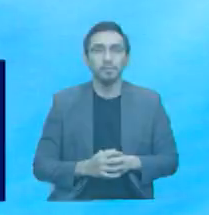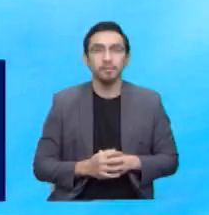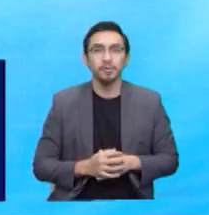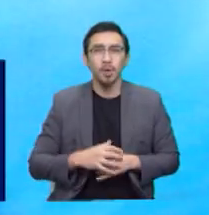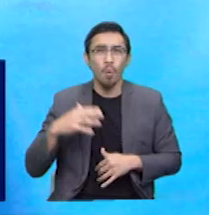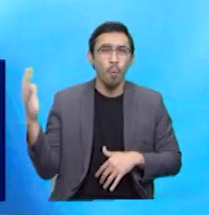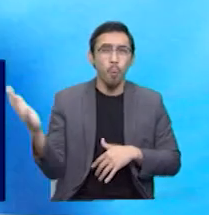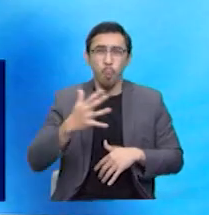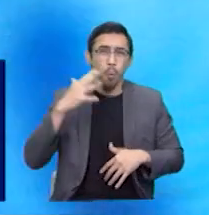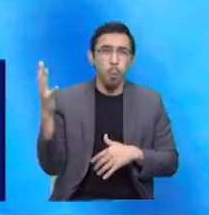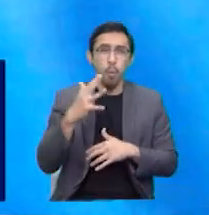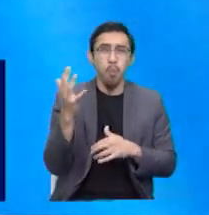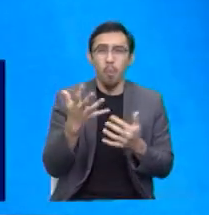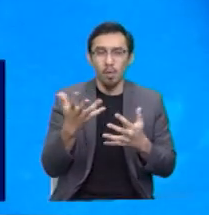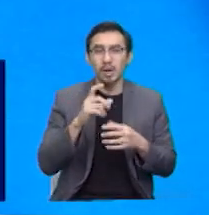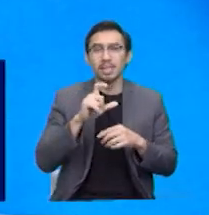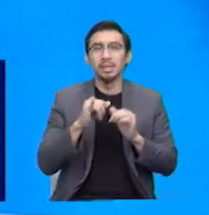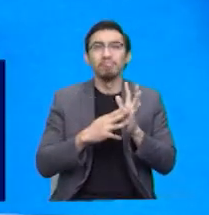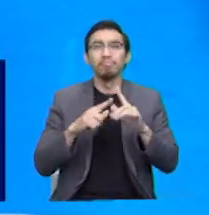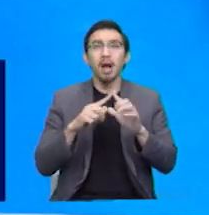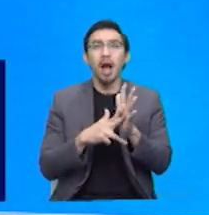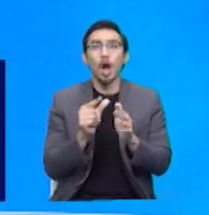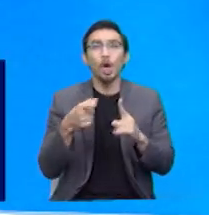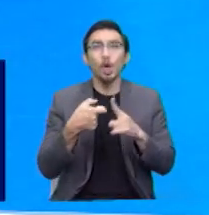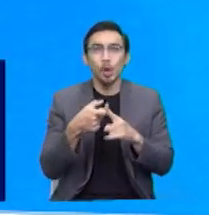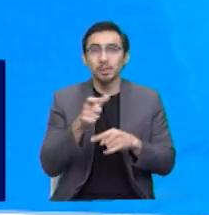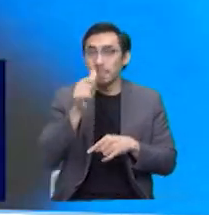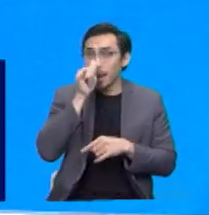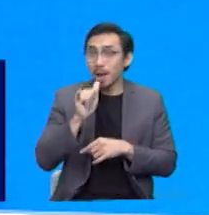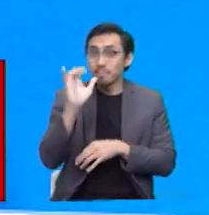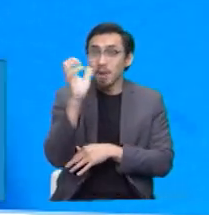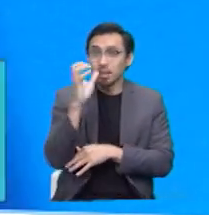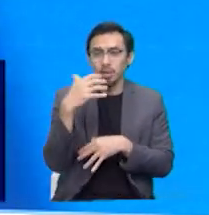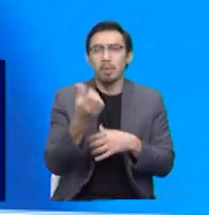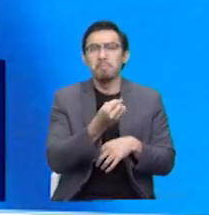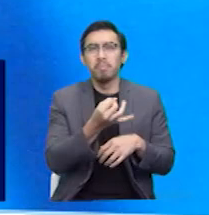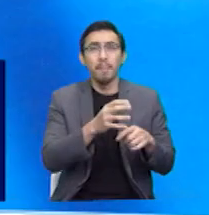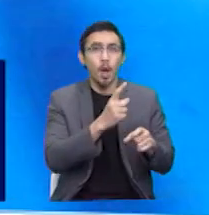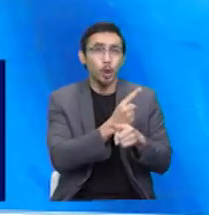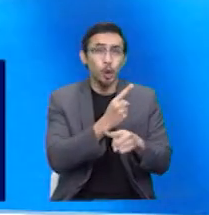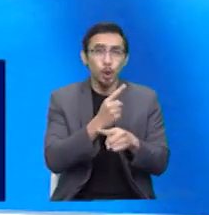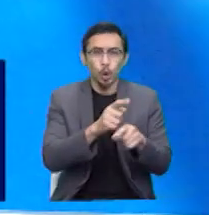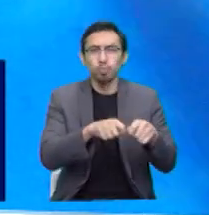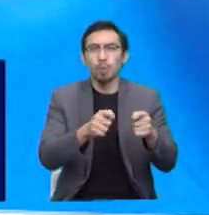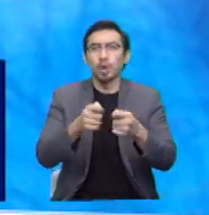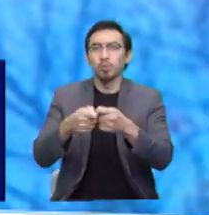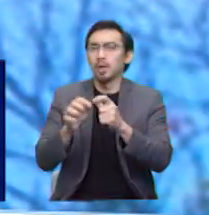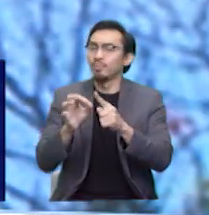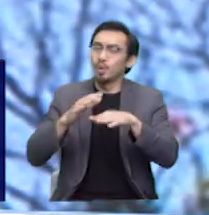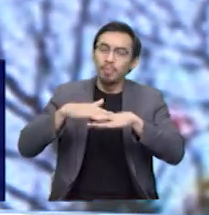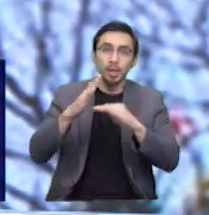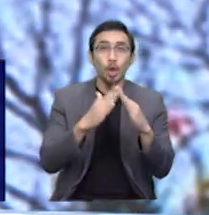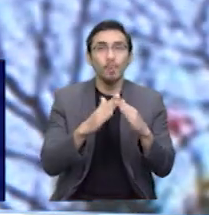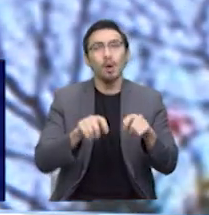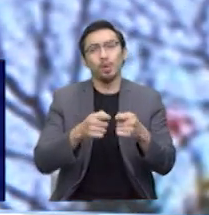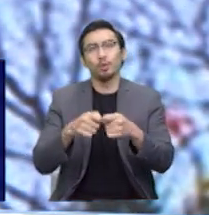Pemirsa, angin puting beliung menerjang wilayah Cimanuk, Kabupaten Pandeglang, Banten dan merusak sejumlah toko dan puluhan rumah. Peristiwa sempat